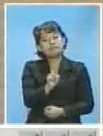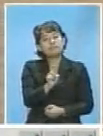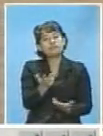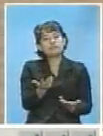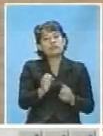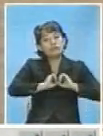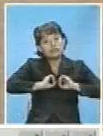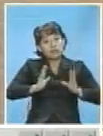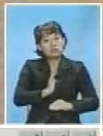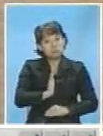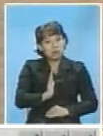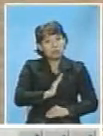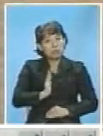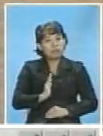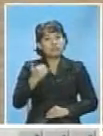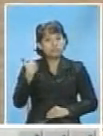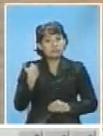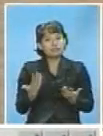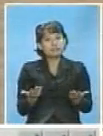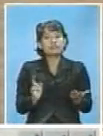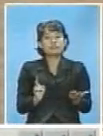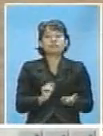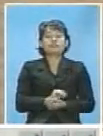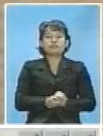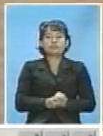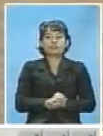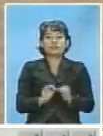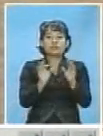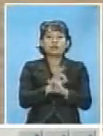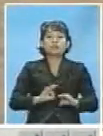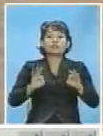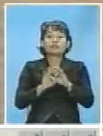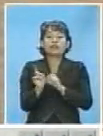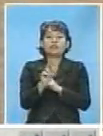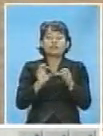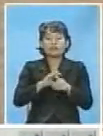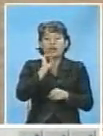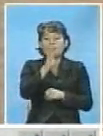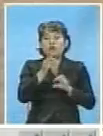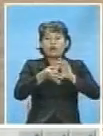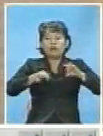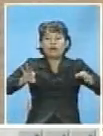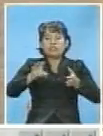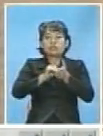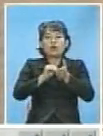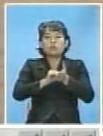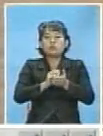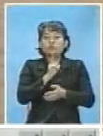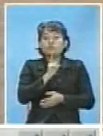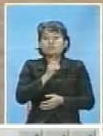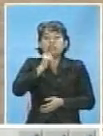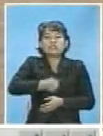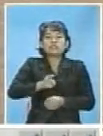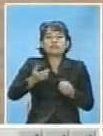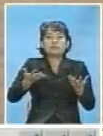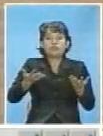ร่งใสสำคัญที่สุดท่านประธานคะก็คือเรื่องการให้ข้อมูลที่ผิดพลาดไม่เป็นจริงไม่ครบถ้วน